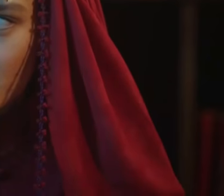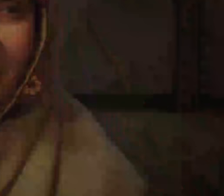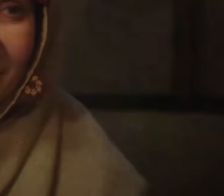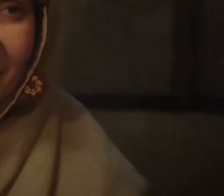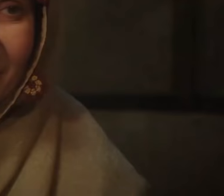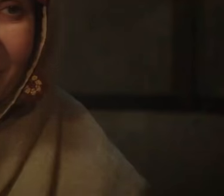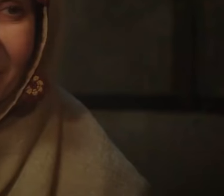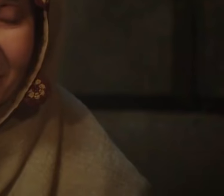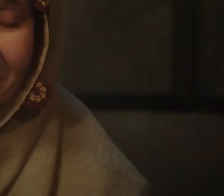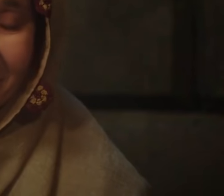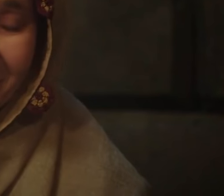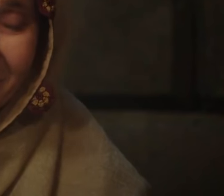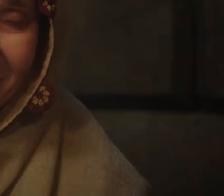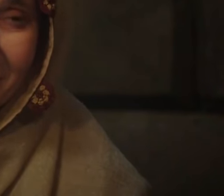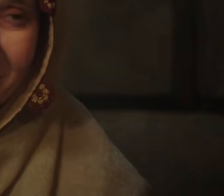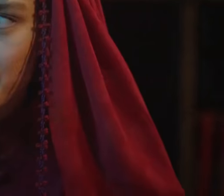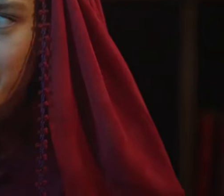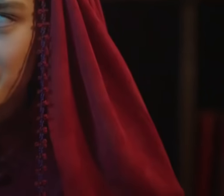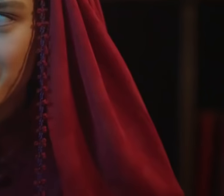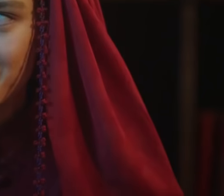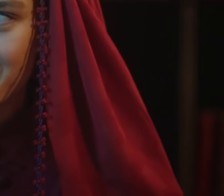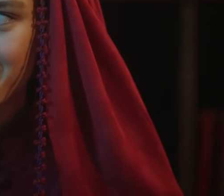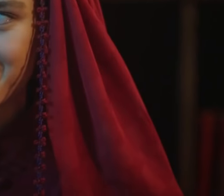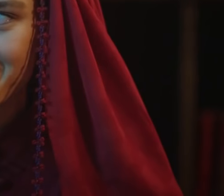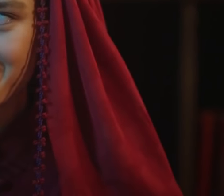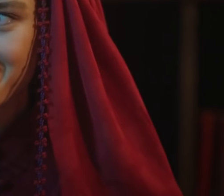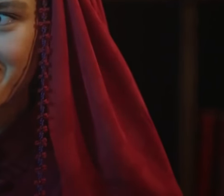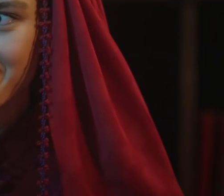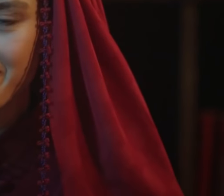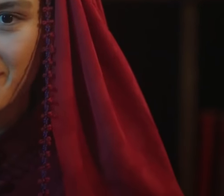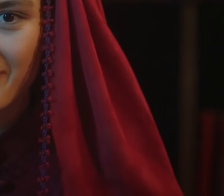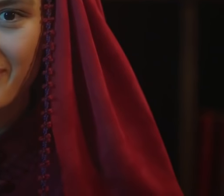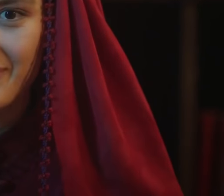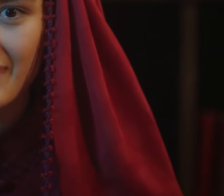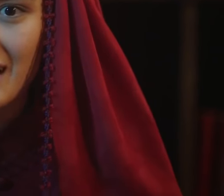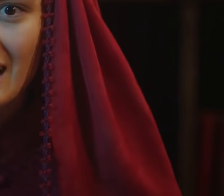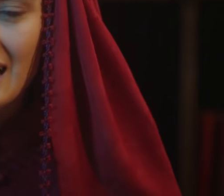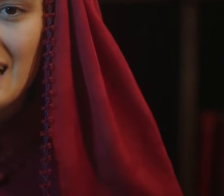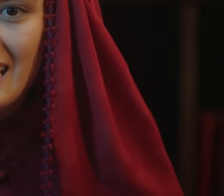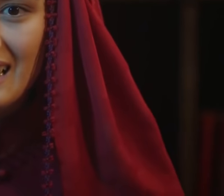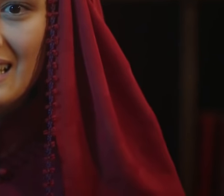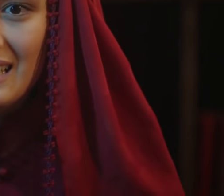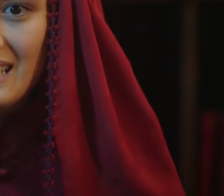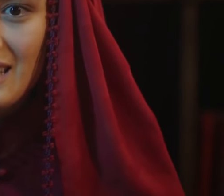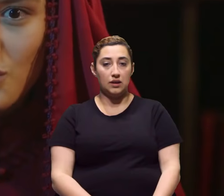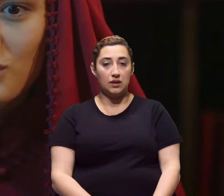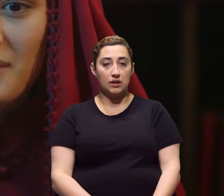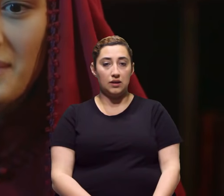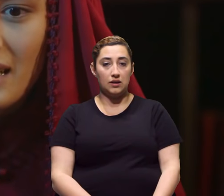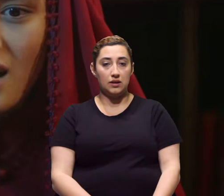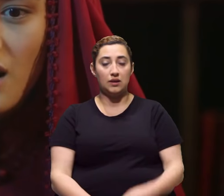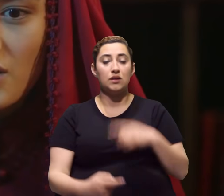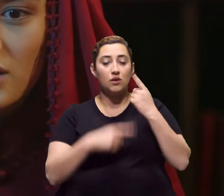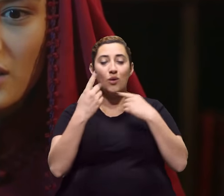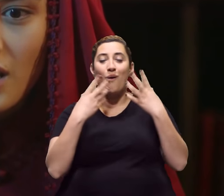başında bordo örtülü başlığı, yüzünde mutlu bir tebessümle annesine baktı. Hanım ana onaylar gibi hafifçe kafa salladı.